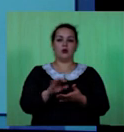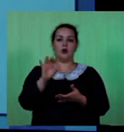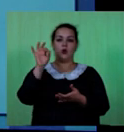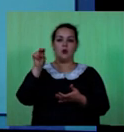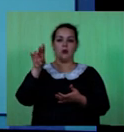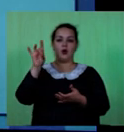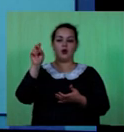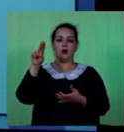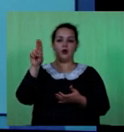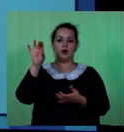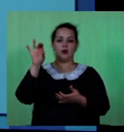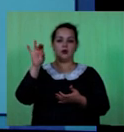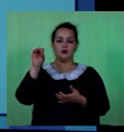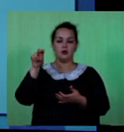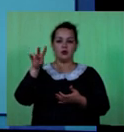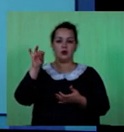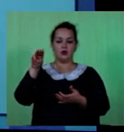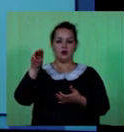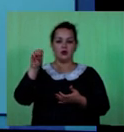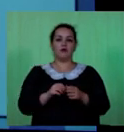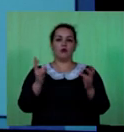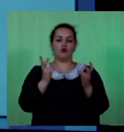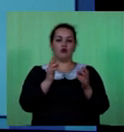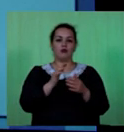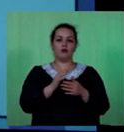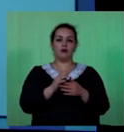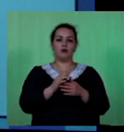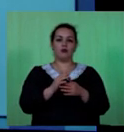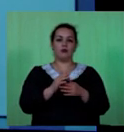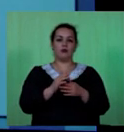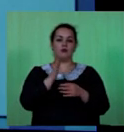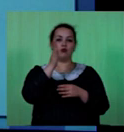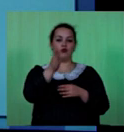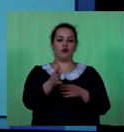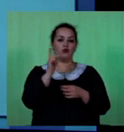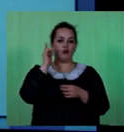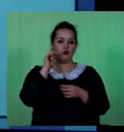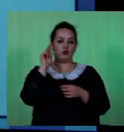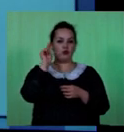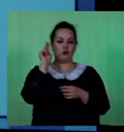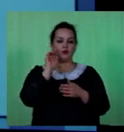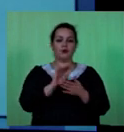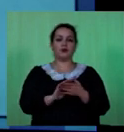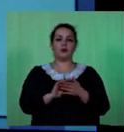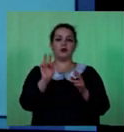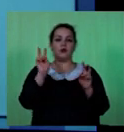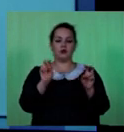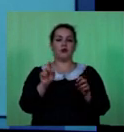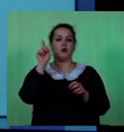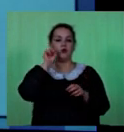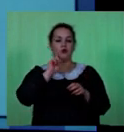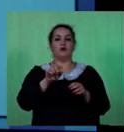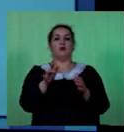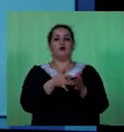определительные. Вы запомнили, ребята? А теперь сядьте поудобнее, откройте тетради, и мы с